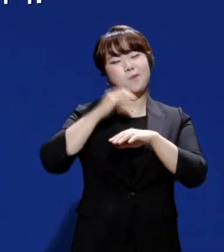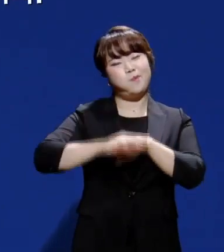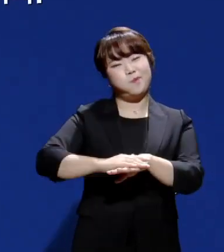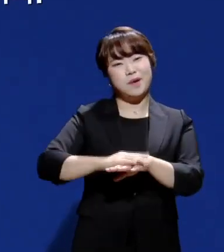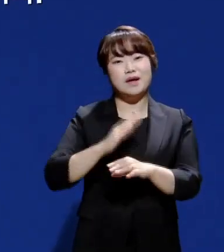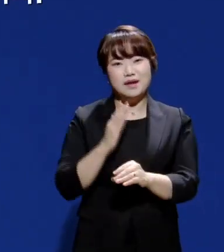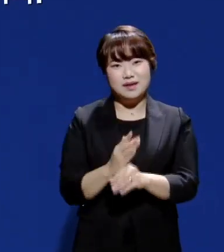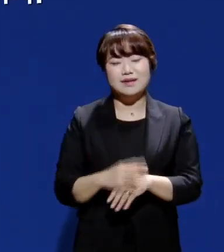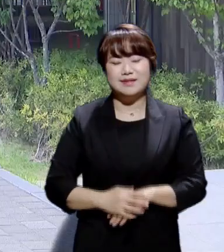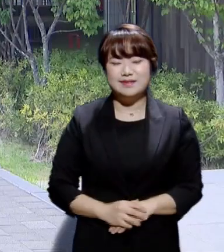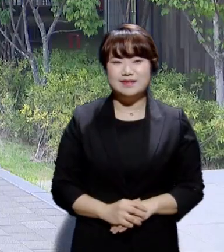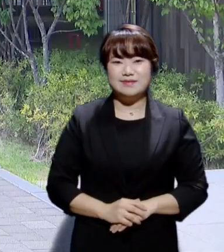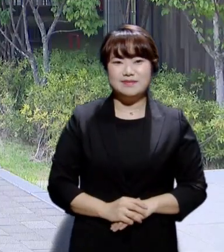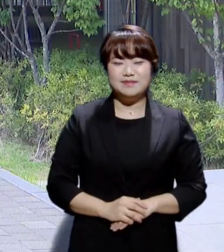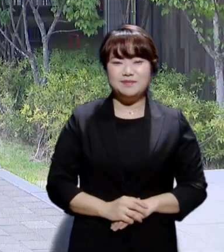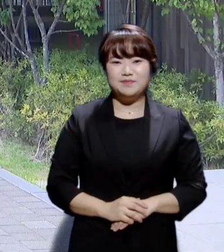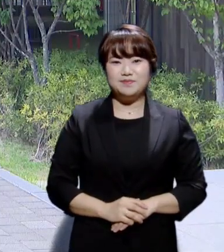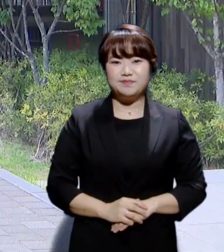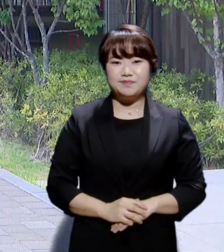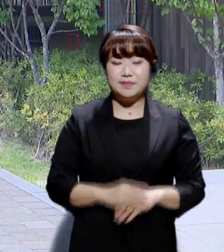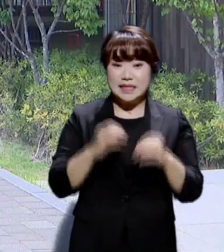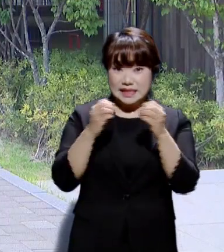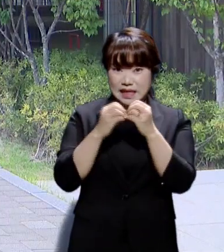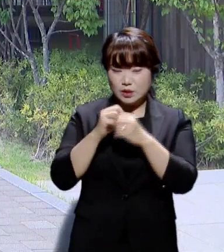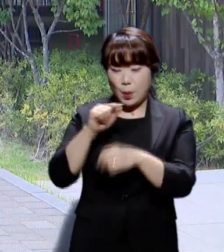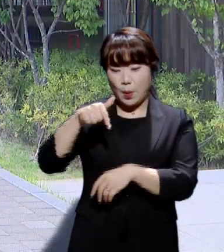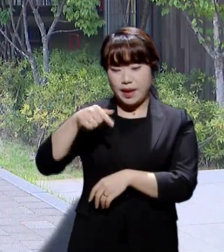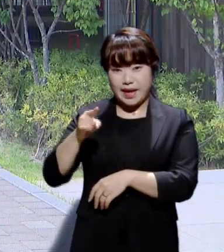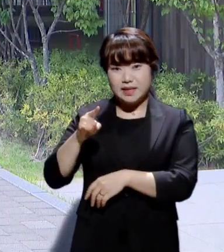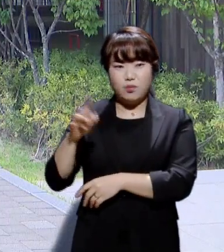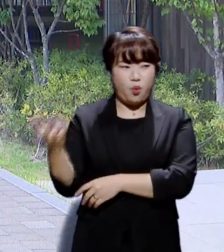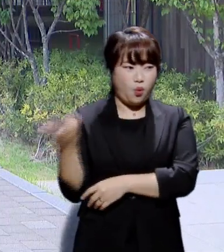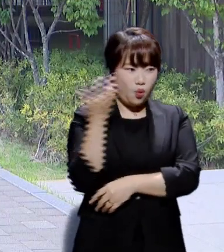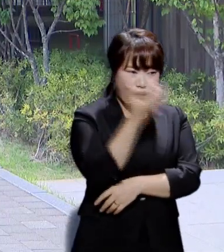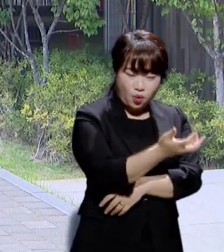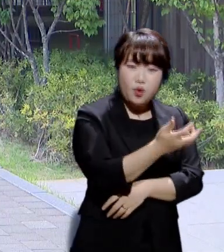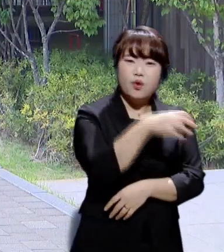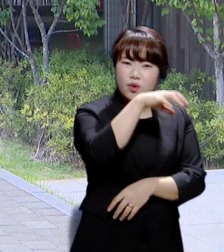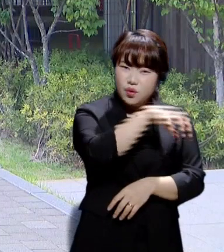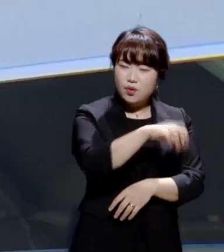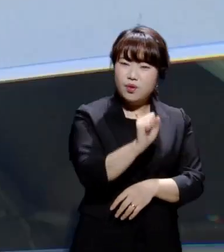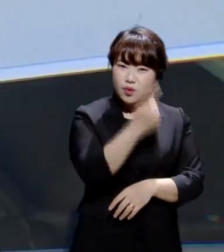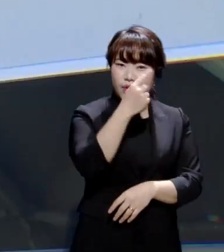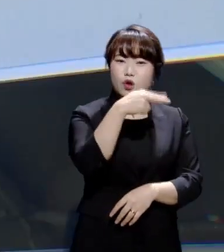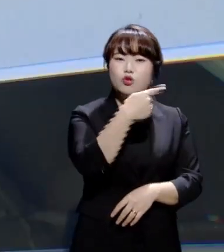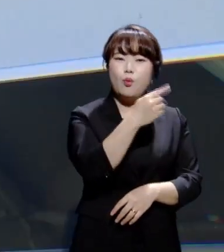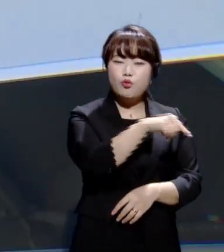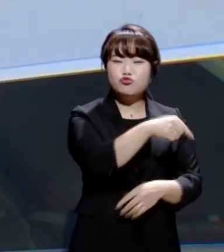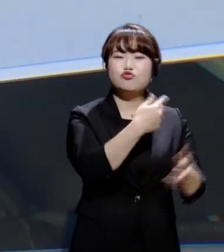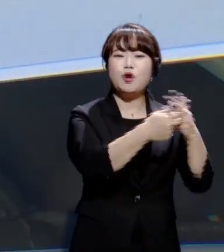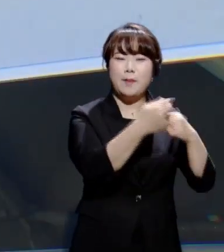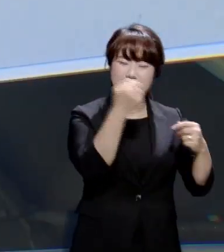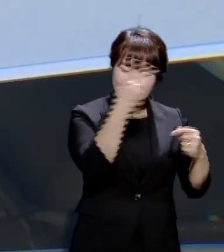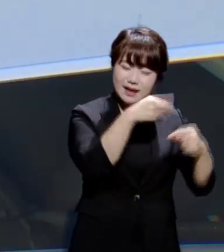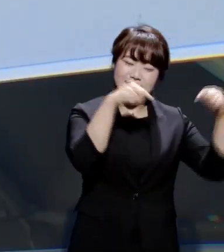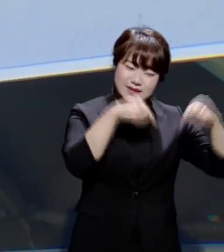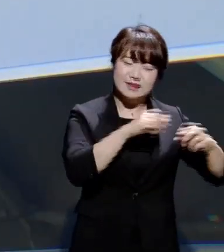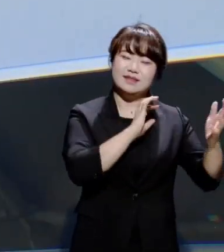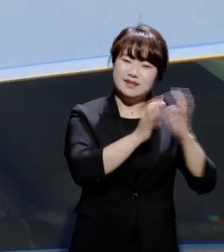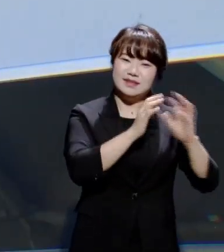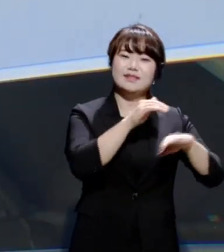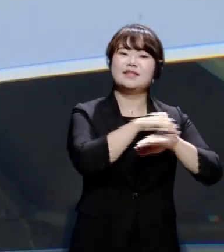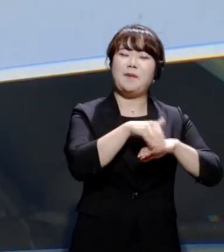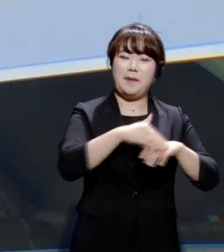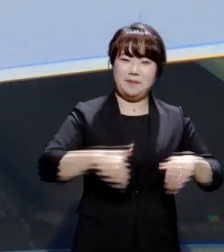상황입니다. 시립 창동 게이트볼장 이전을 두고 서울시는 도봉구 게이트볼협회와 다시 논의할